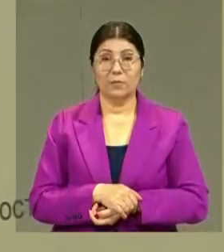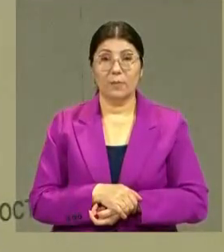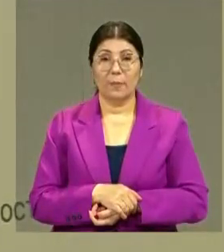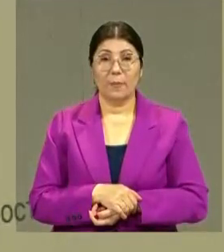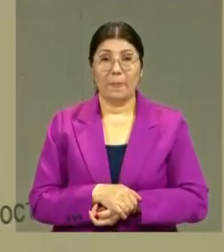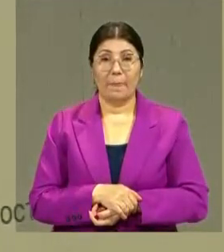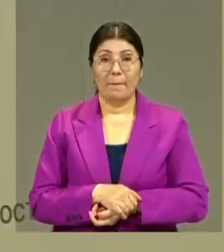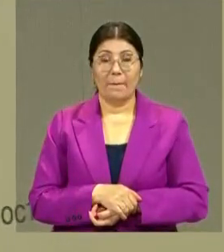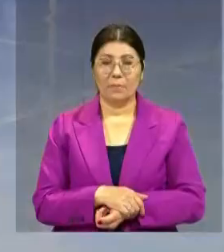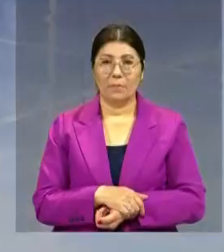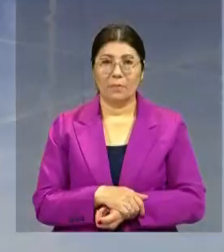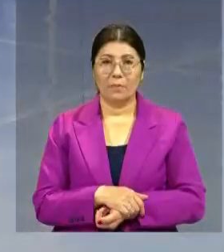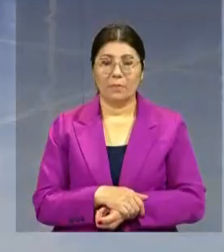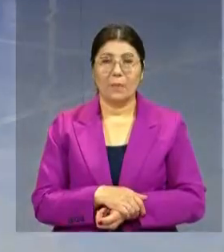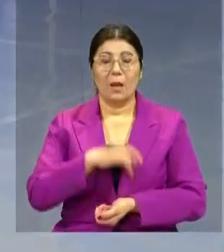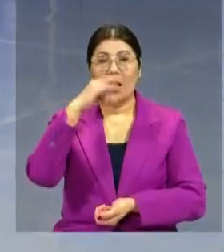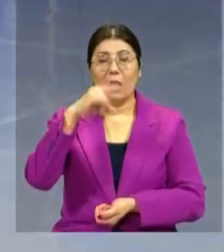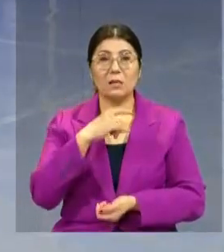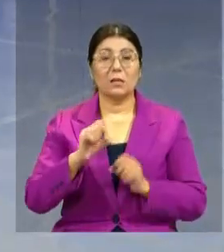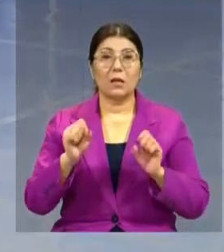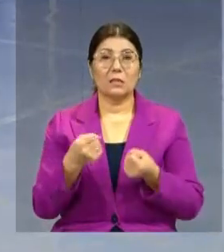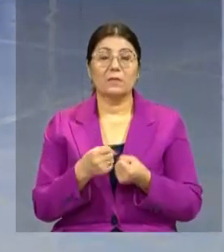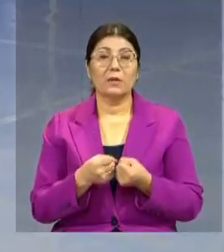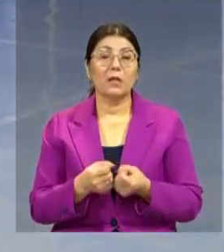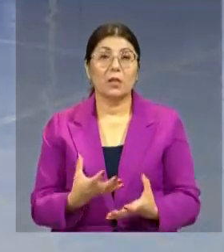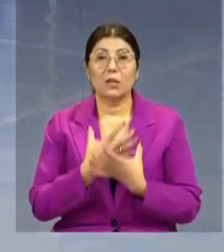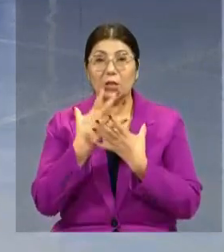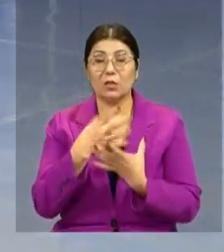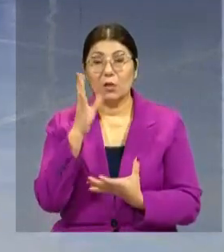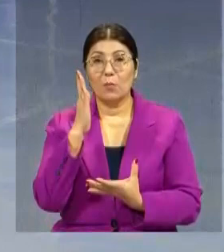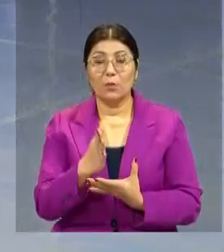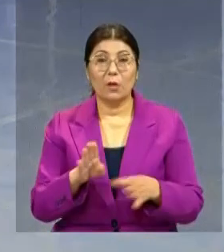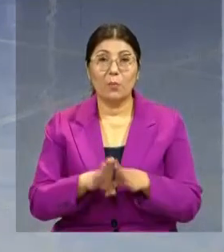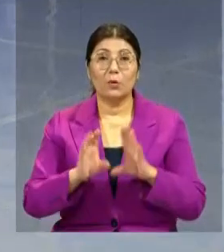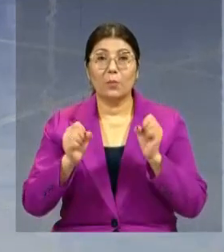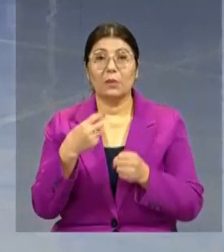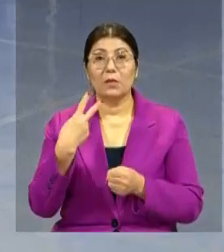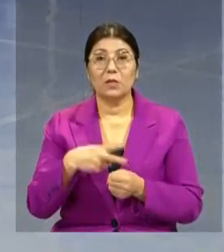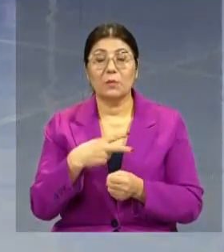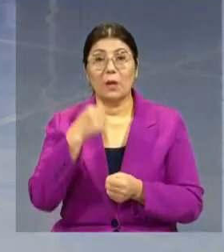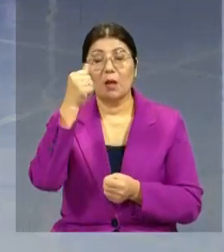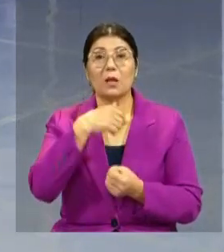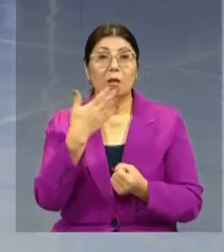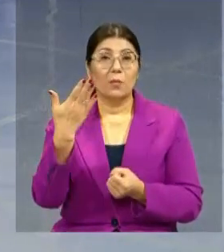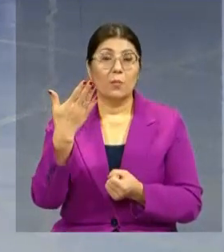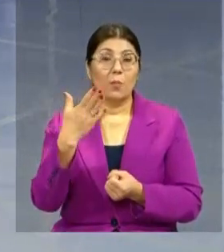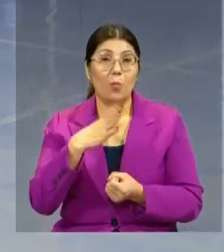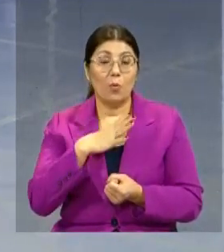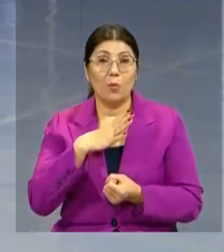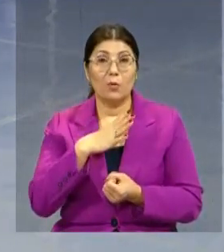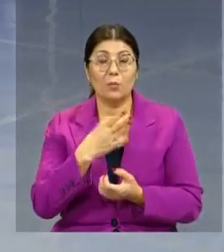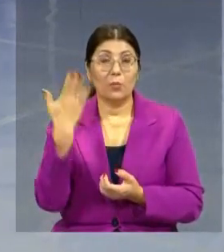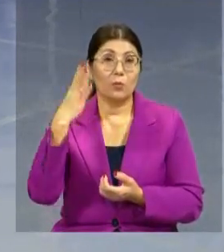апта тынысы. Қазақстанда биыл қыс ерекше жылы болады. Мұндай қыс 20 жылдан аса уақыттан бері мүлде